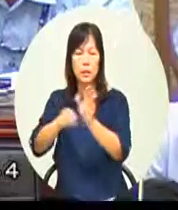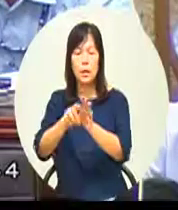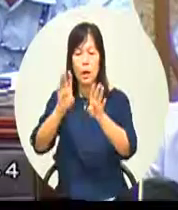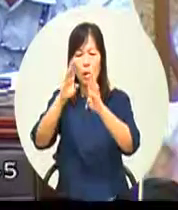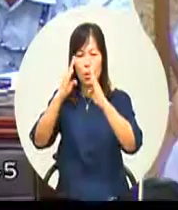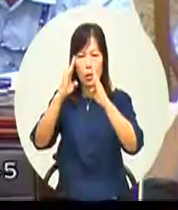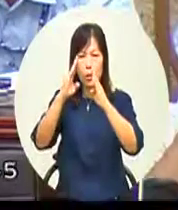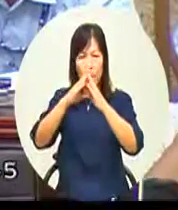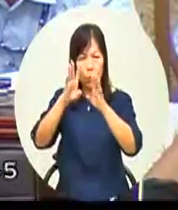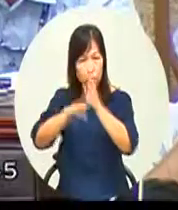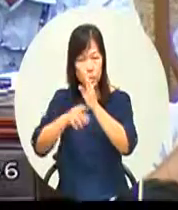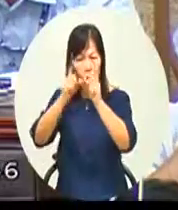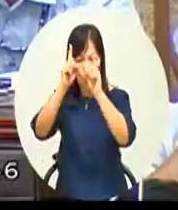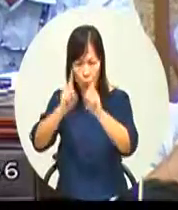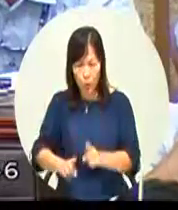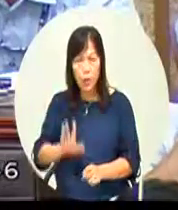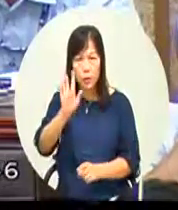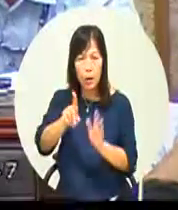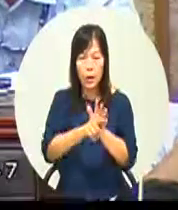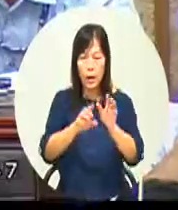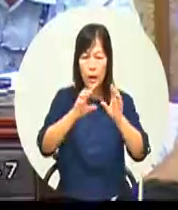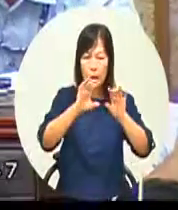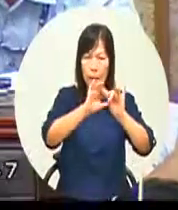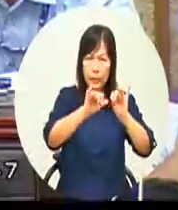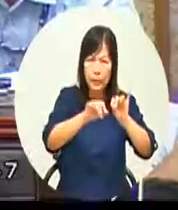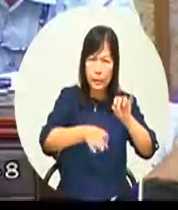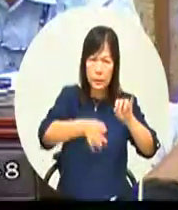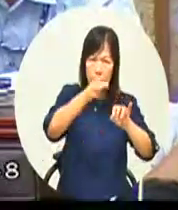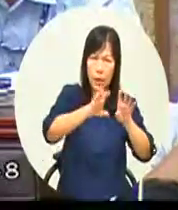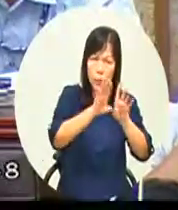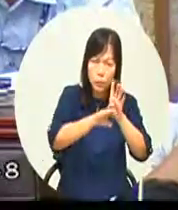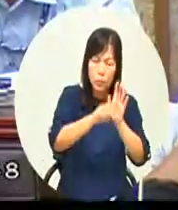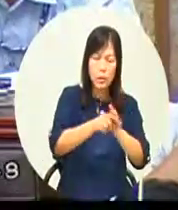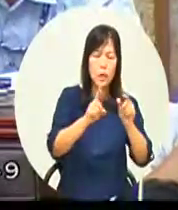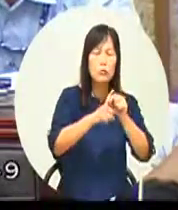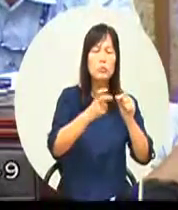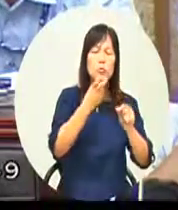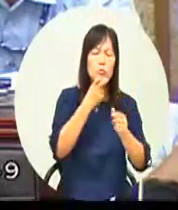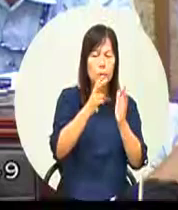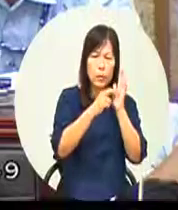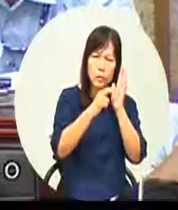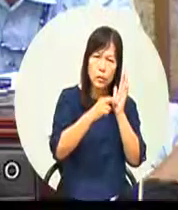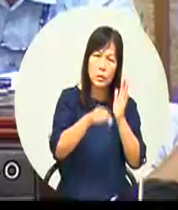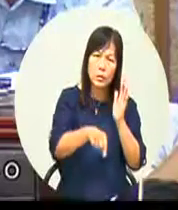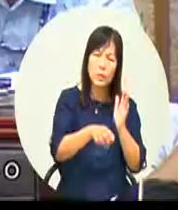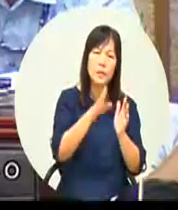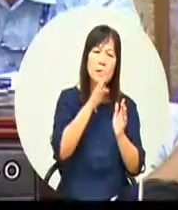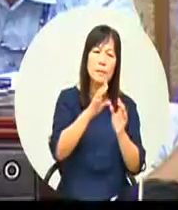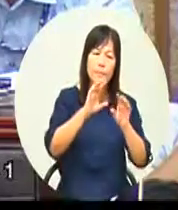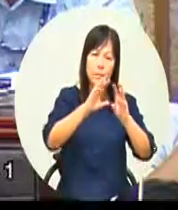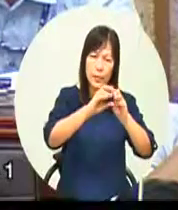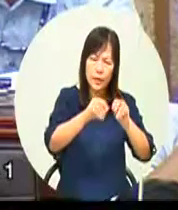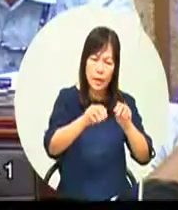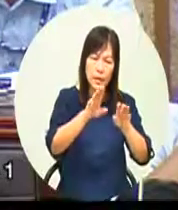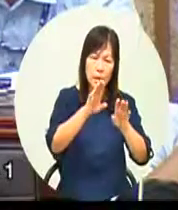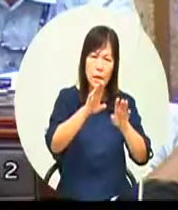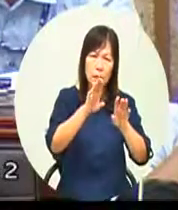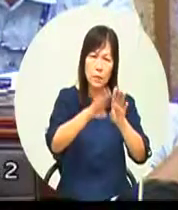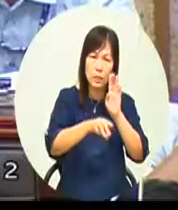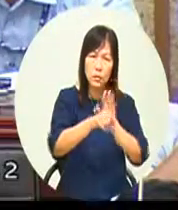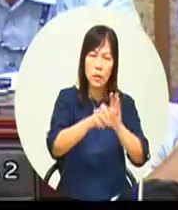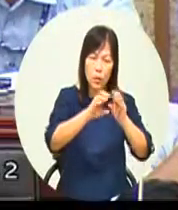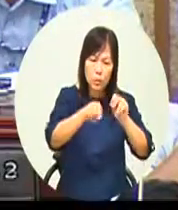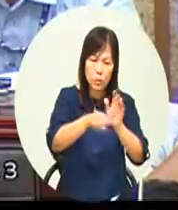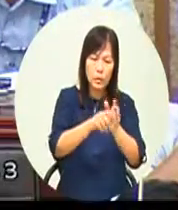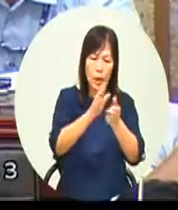降，那地价税的部分，地价税因为地价税中央的解释是认为说，地价土地的部分其实它没